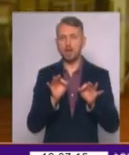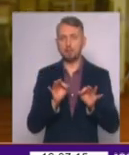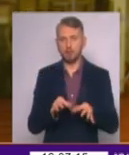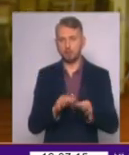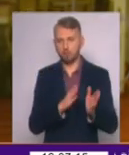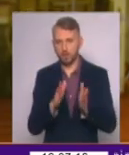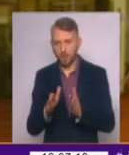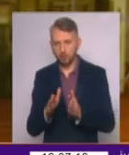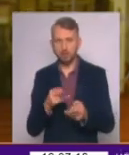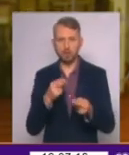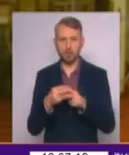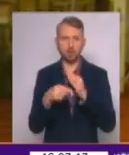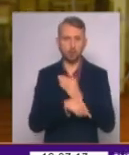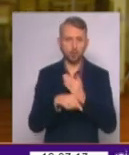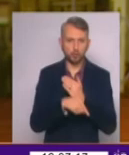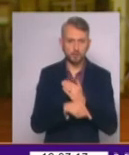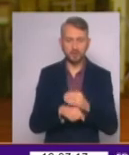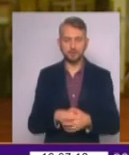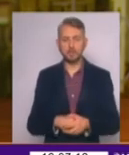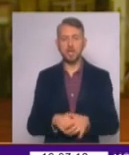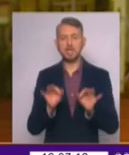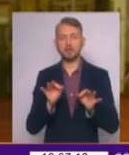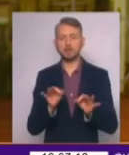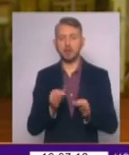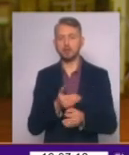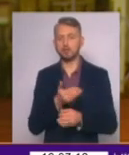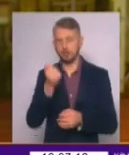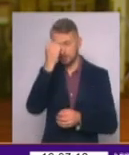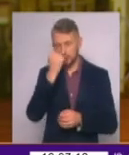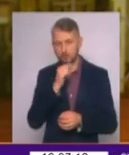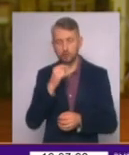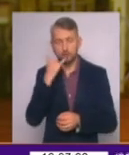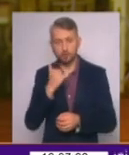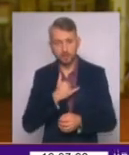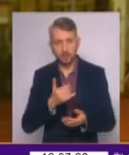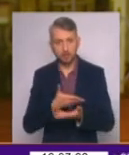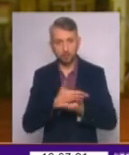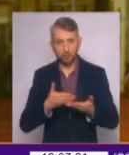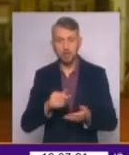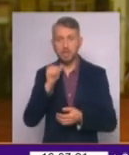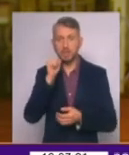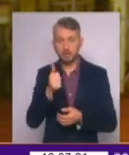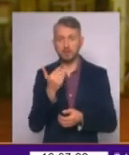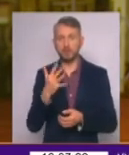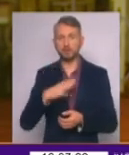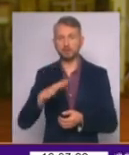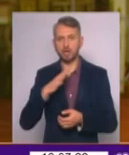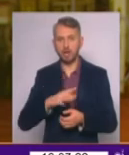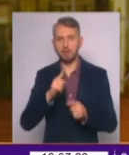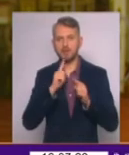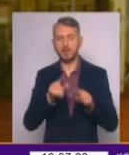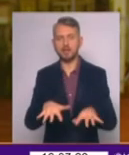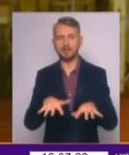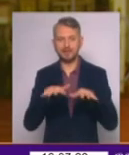тему його профільної комісії. Звичайно, вам надзвичайно вдячна за те, що долучалися сьогодні. Завтра на вас чекає пленарне